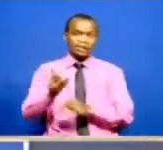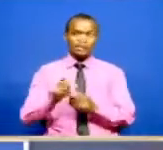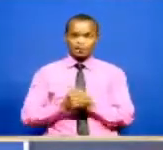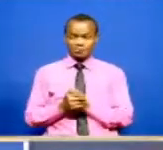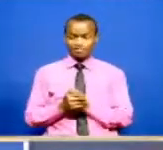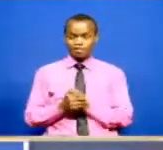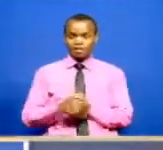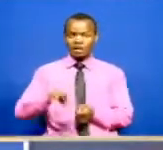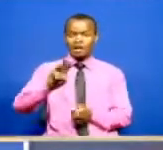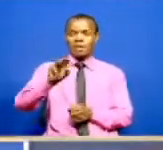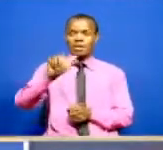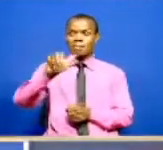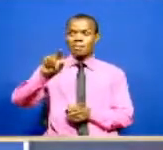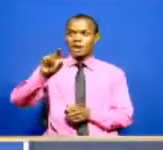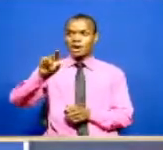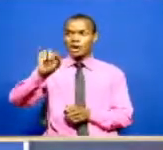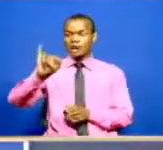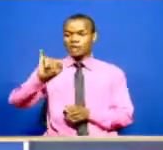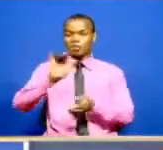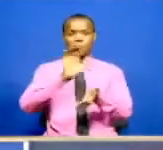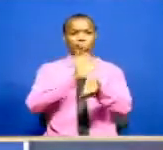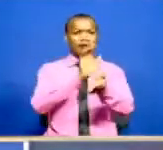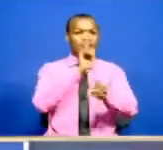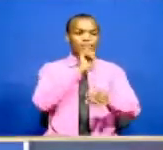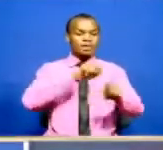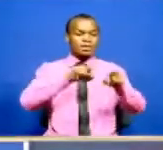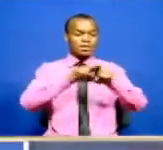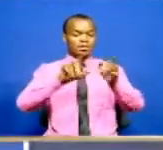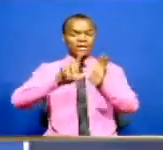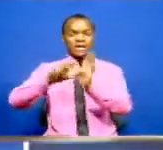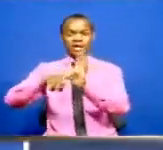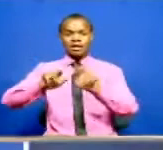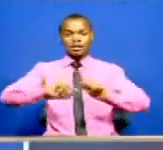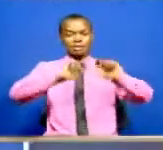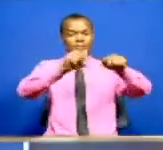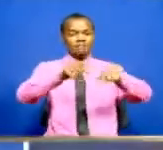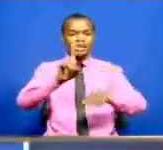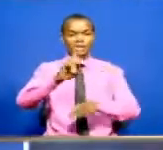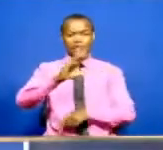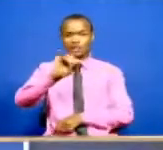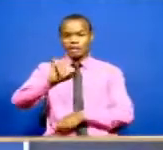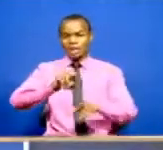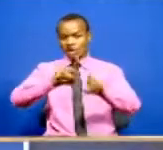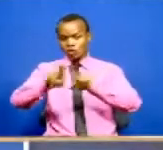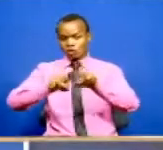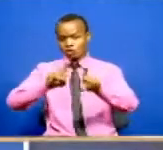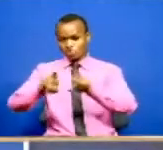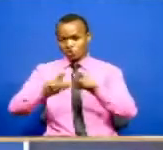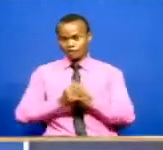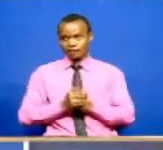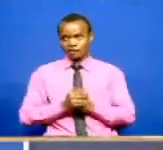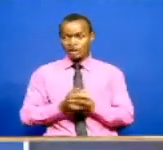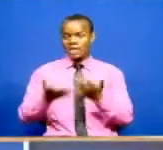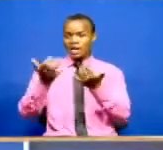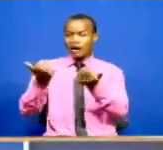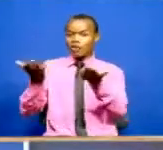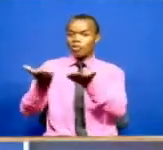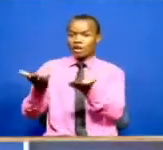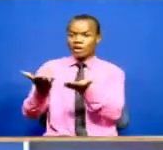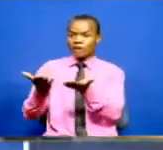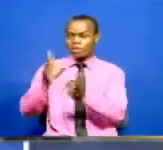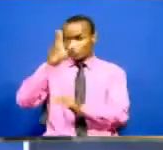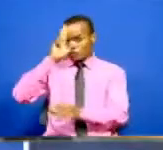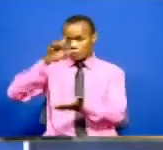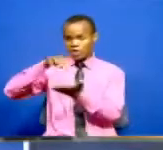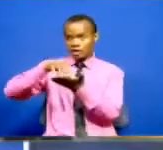ya upili ya Kisii na baadaye kupelekwa katika ofisi za idara ya upelelezi wa jinai kuhojiwa. Kwa sasa anazuiliwa katika kituo cha polisi